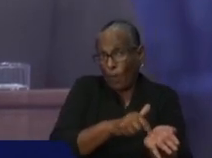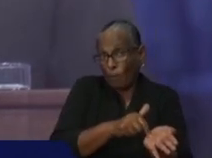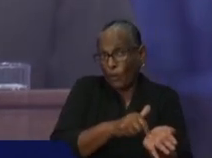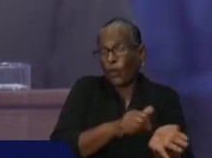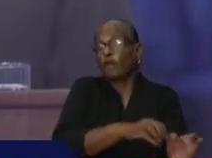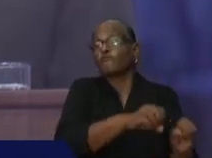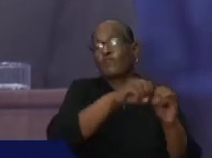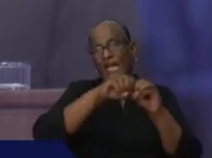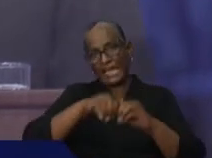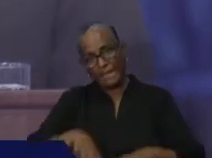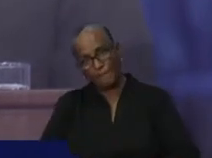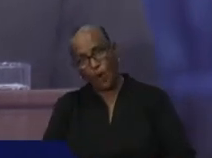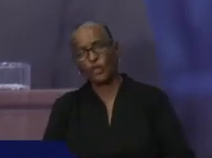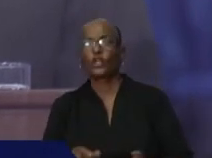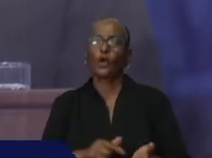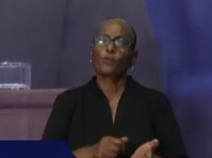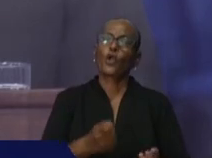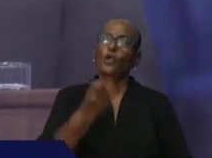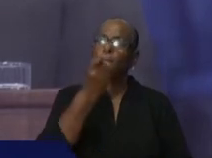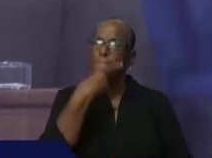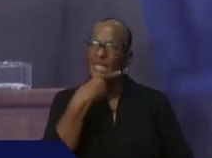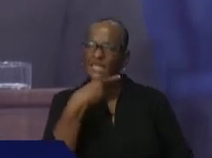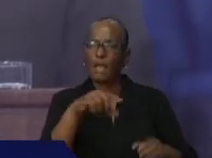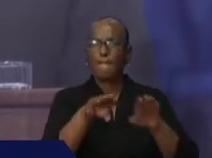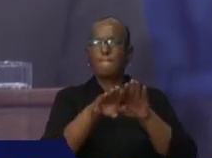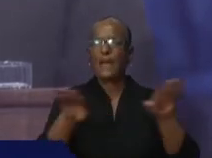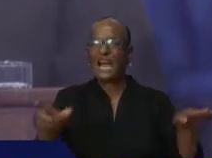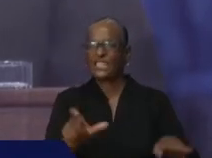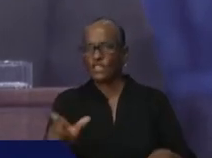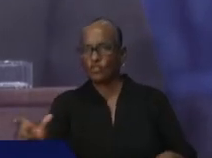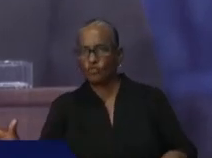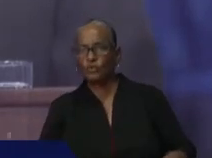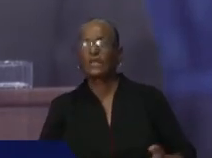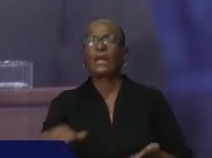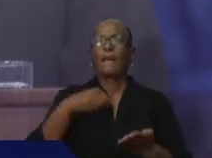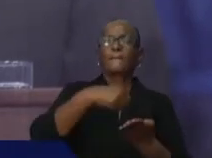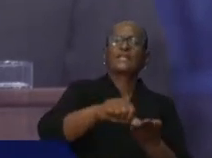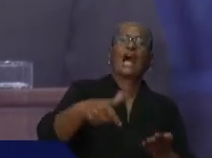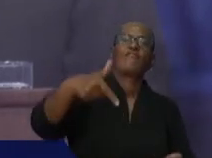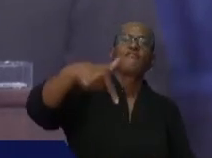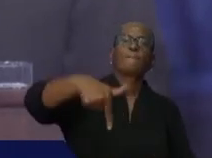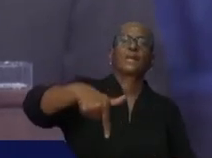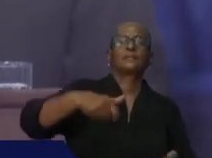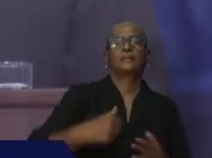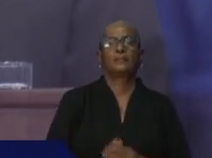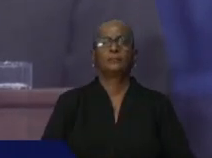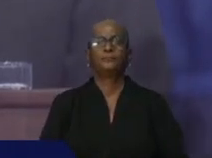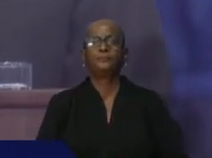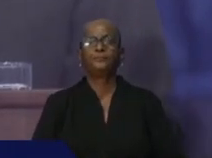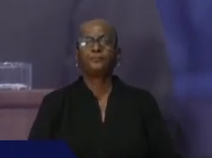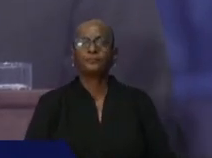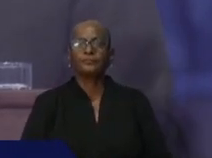noodzakelijke goederen zoals medicijnen, basisgoederen en betaling van brandstof.